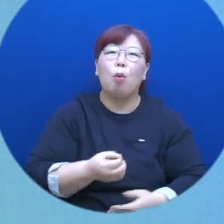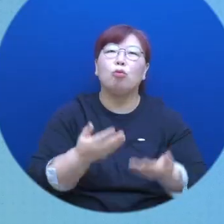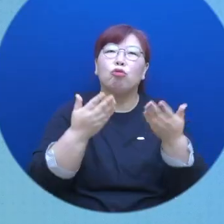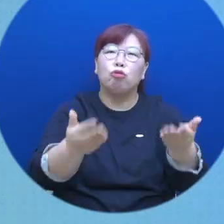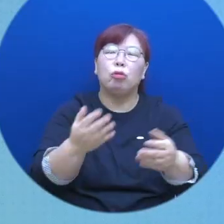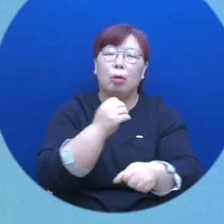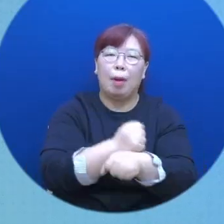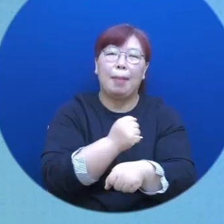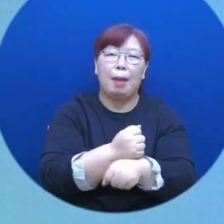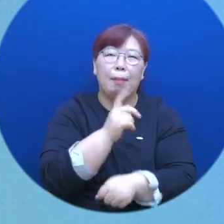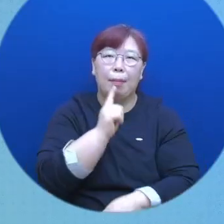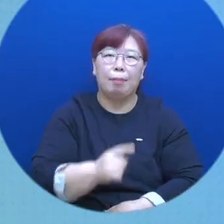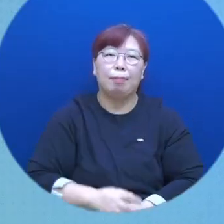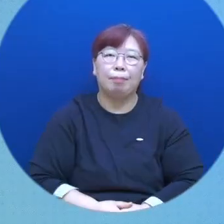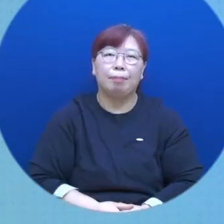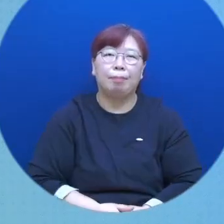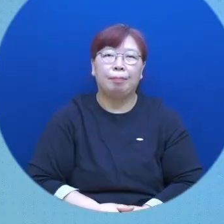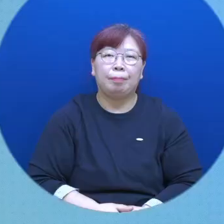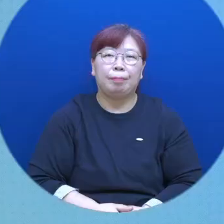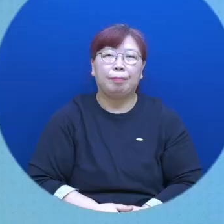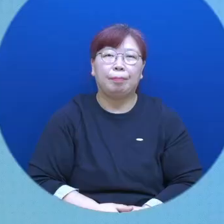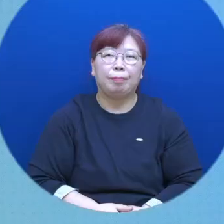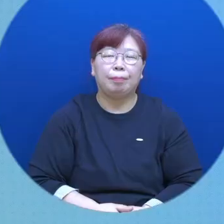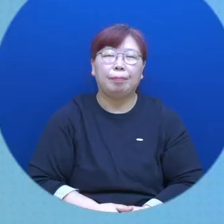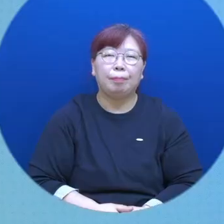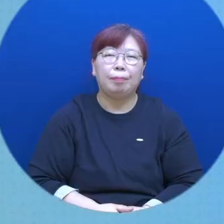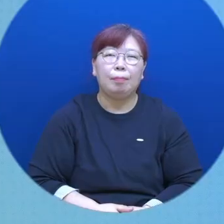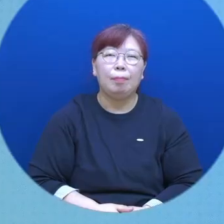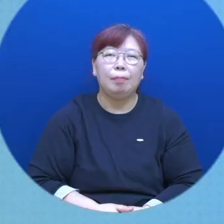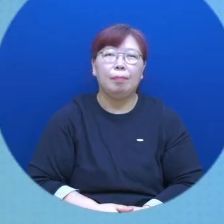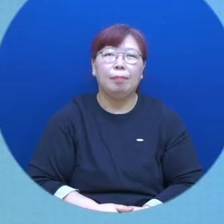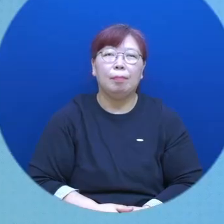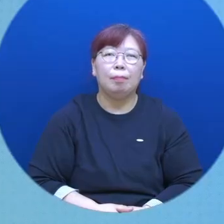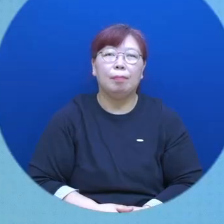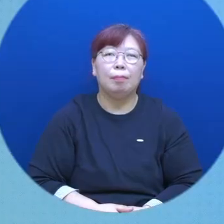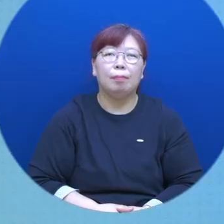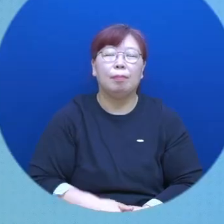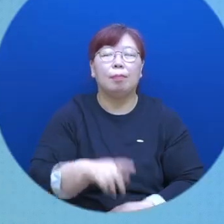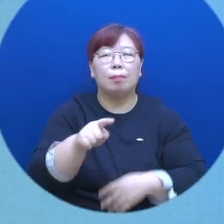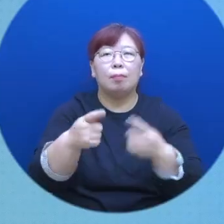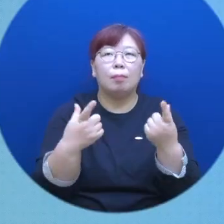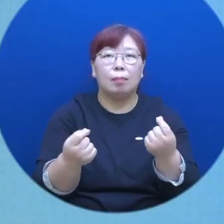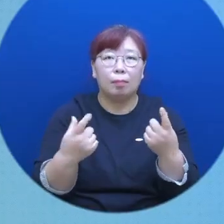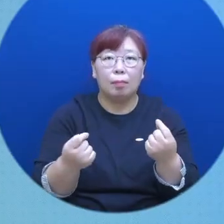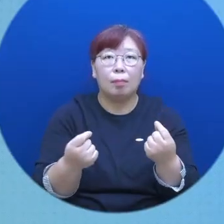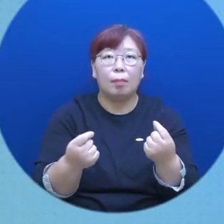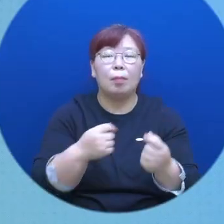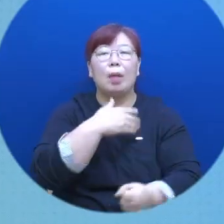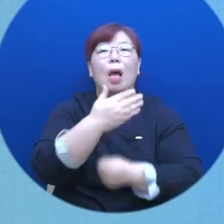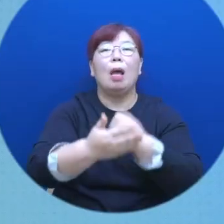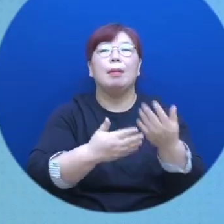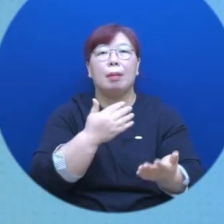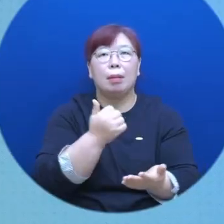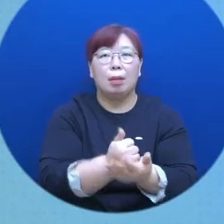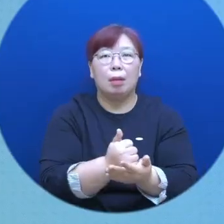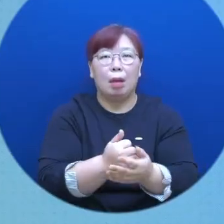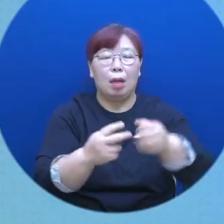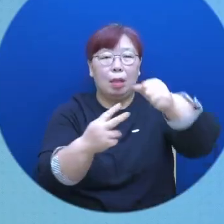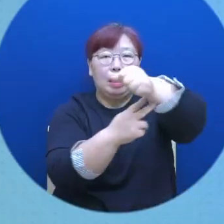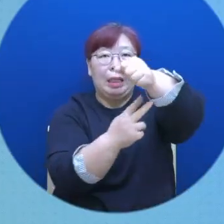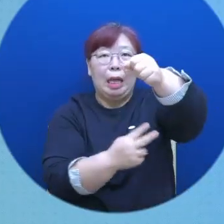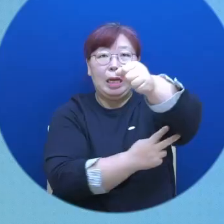그런데 놀라운 사실이 뭔지 아세요? 이렇게 하나님과 다리